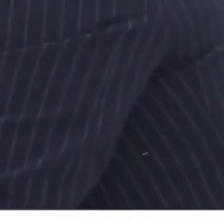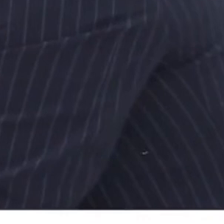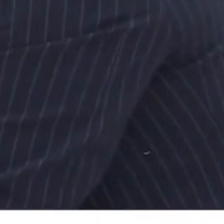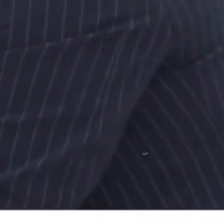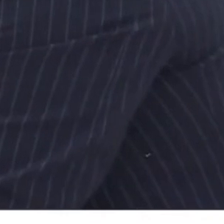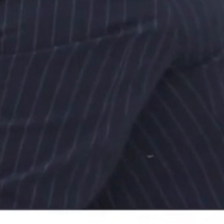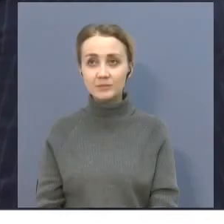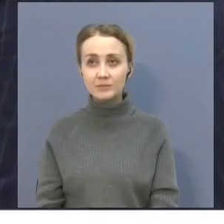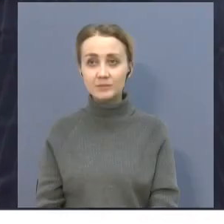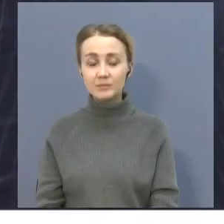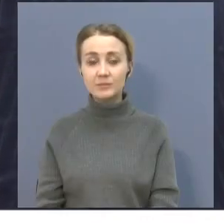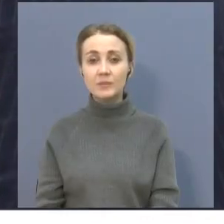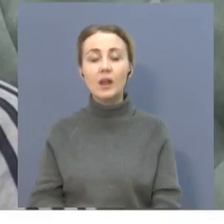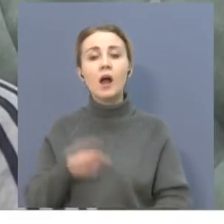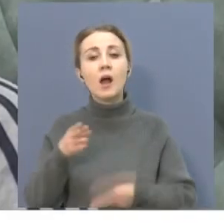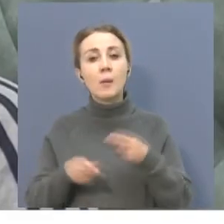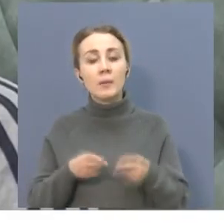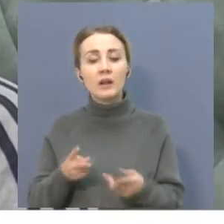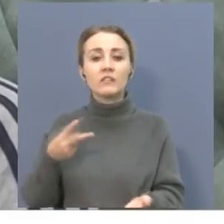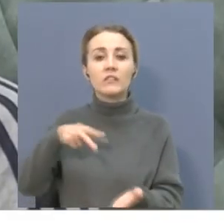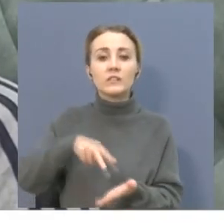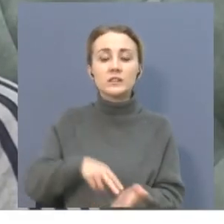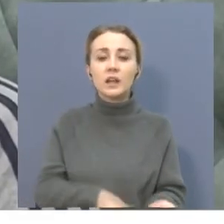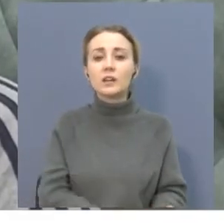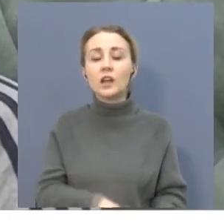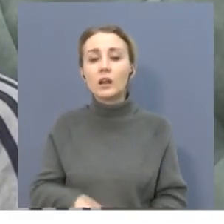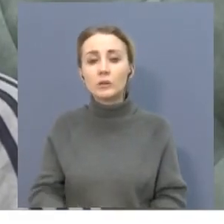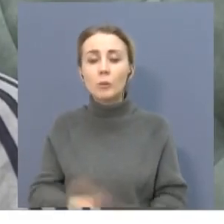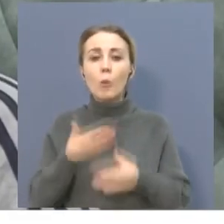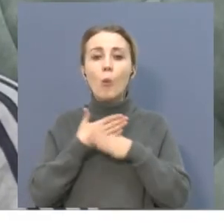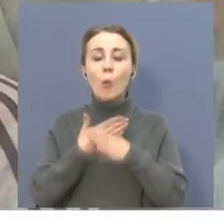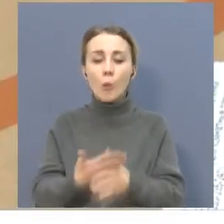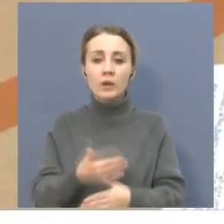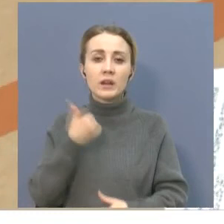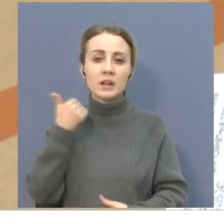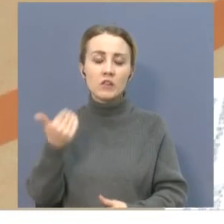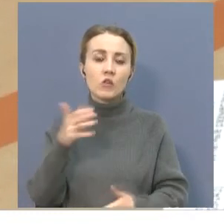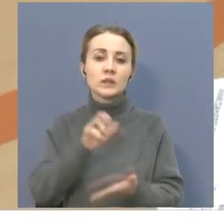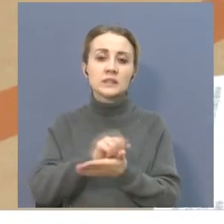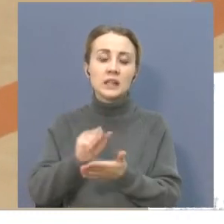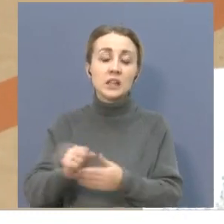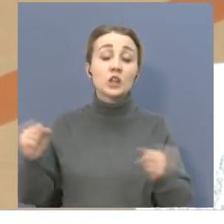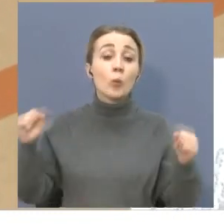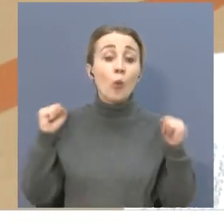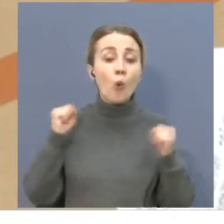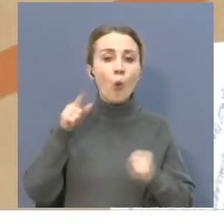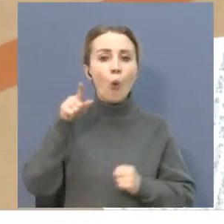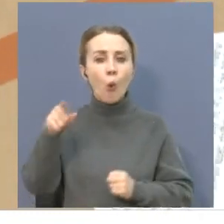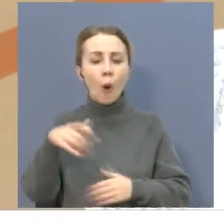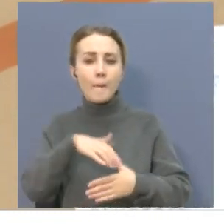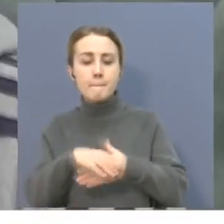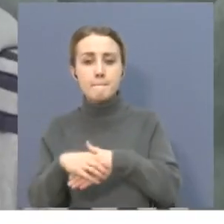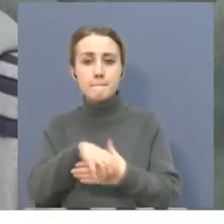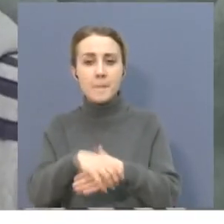Бүгінде Ақмола облысы бойынша осы дертке шалдыққан балғындар саны 900-ге жоқ. Соның бірі Бурабай ауданына қарасты Кеңесара ауылының